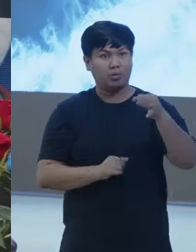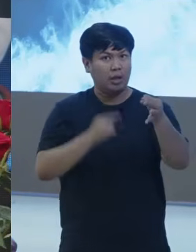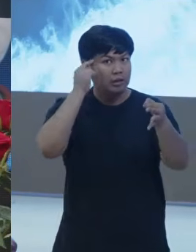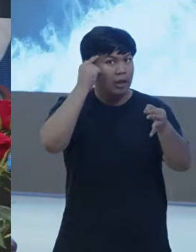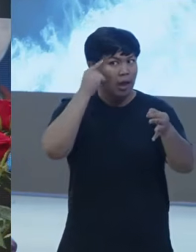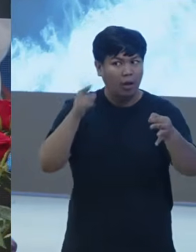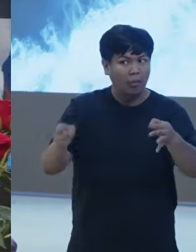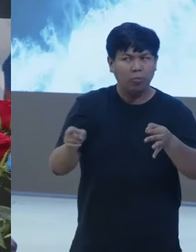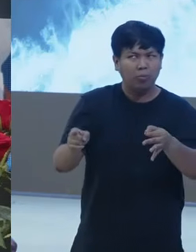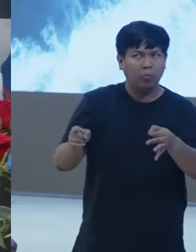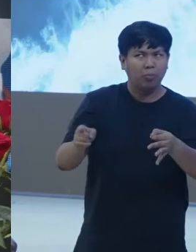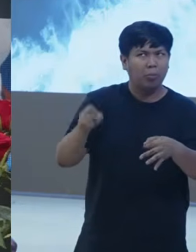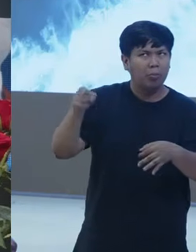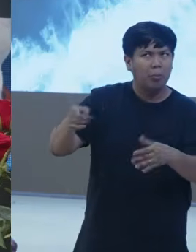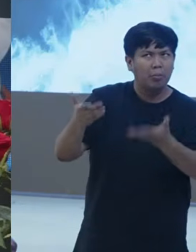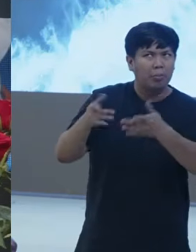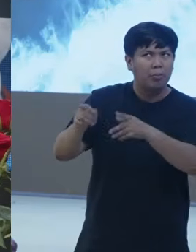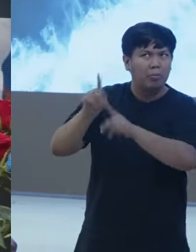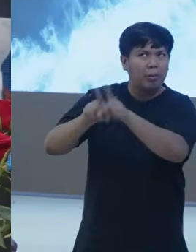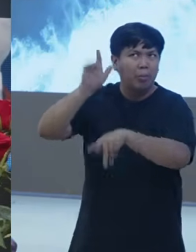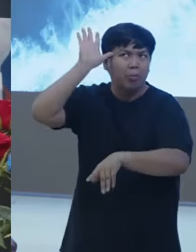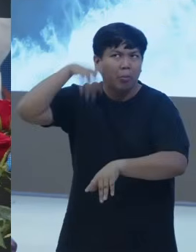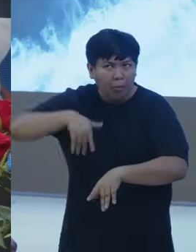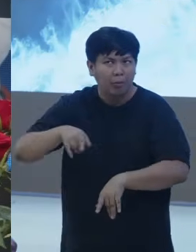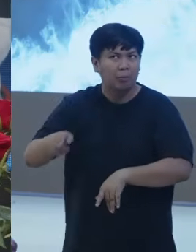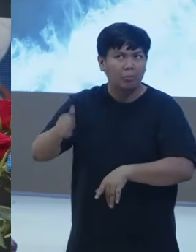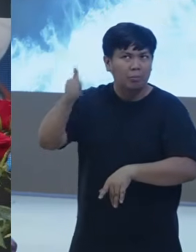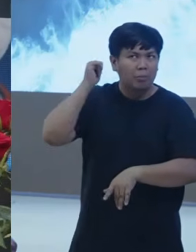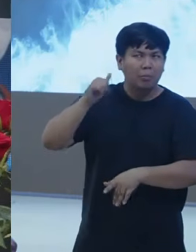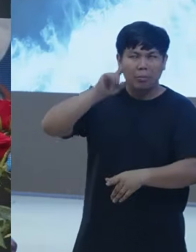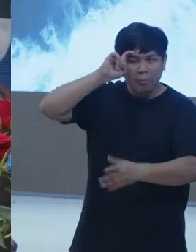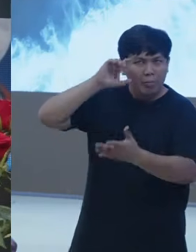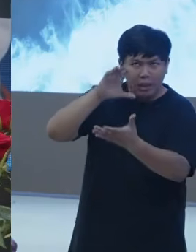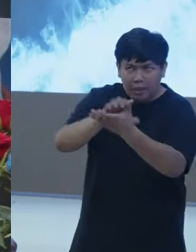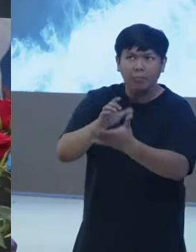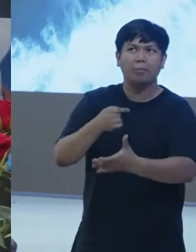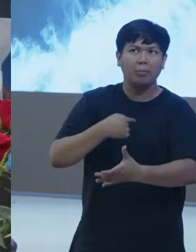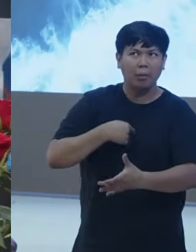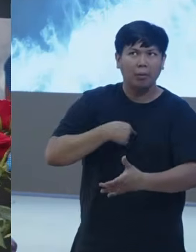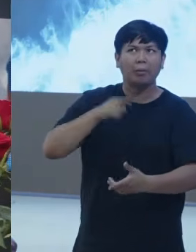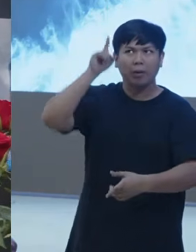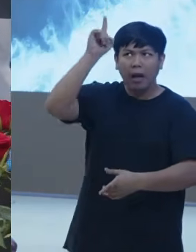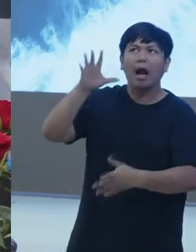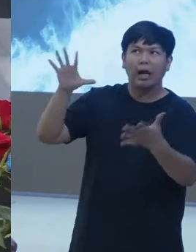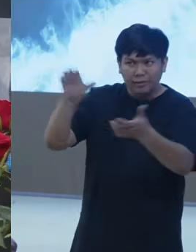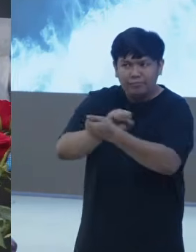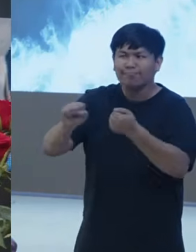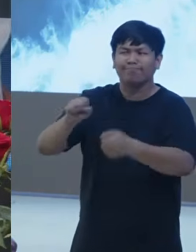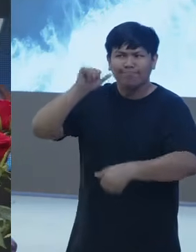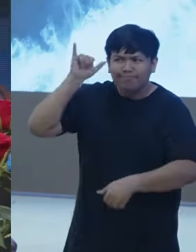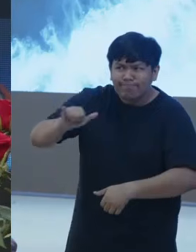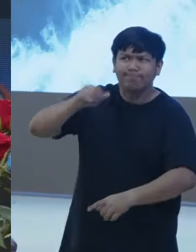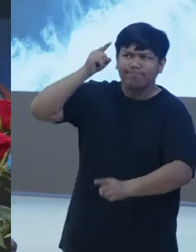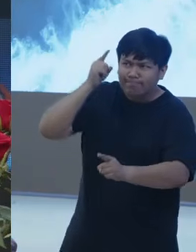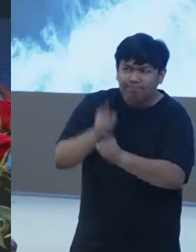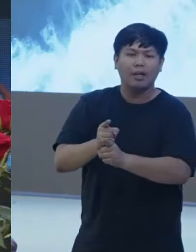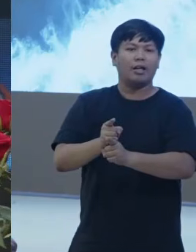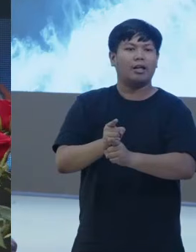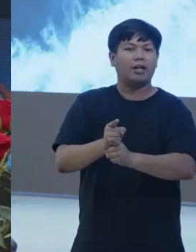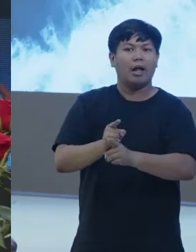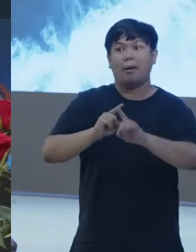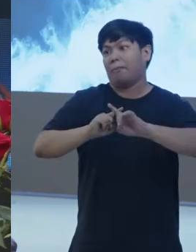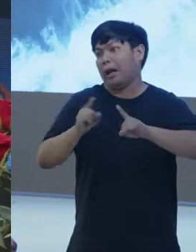hindi ina-expect. Sila ay naniwala sa Diyos. Doon sa maiksing babala na binigay ni Jonah.